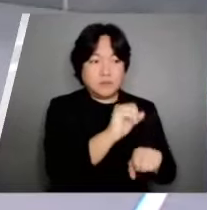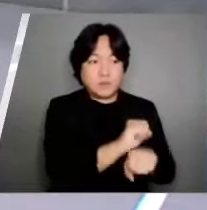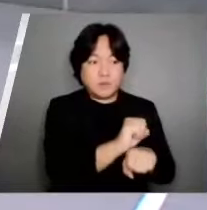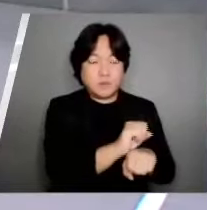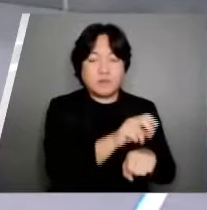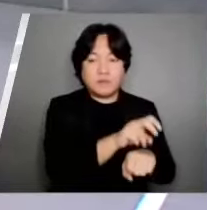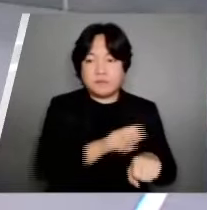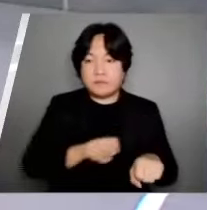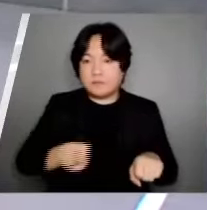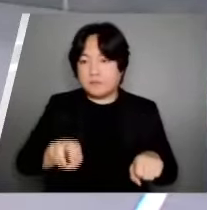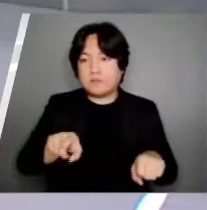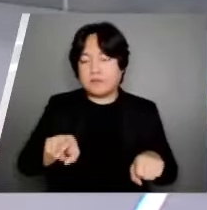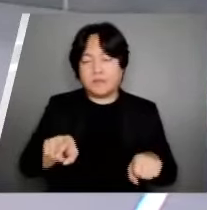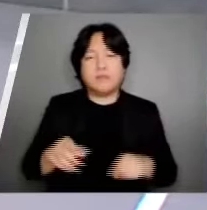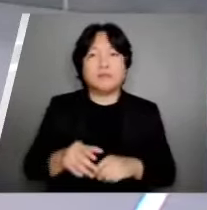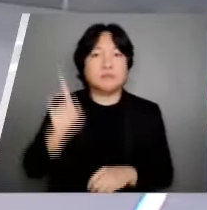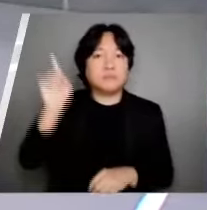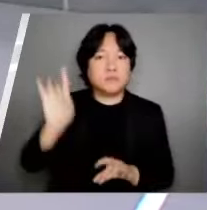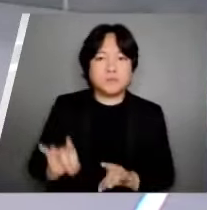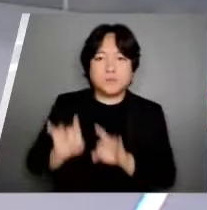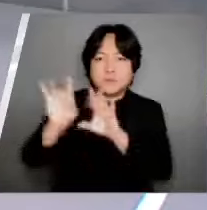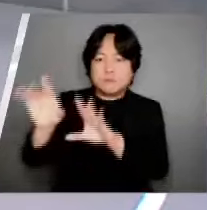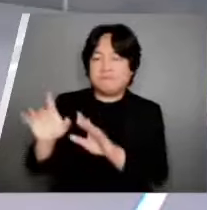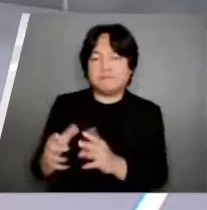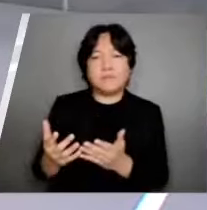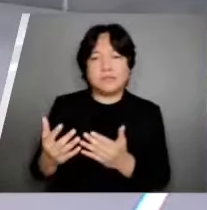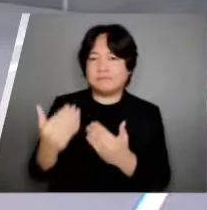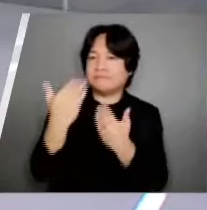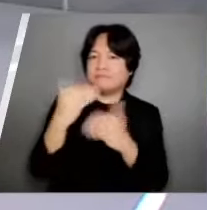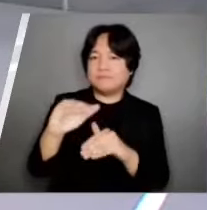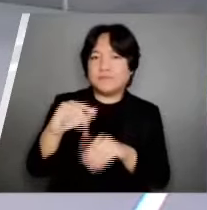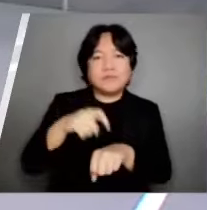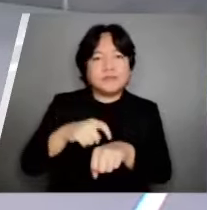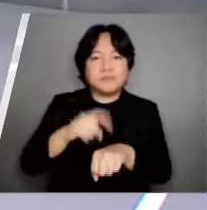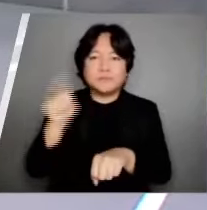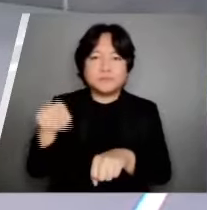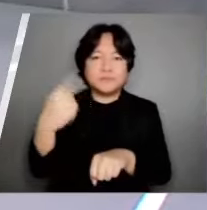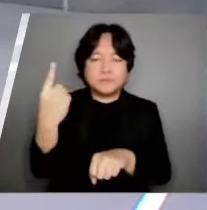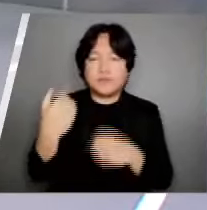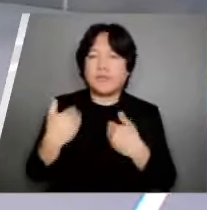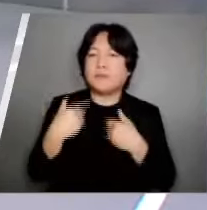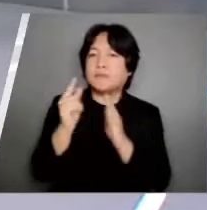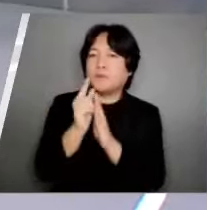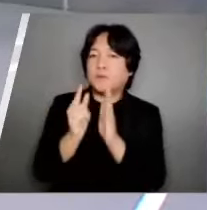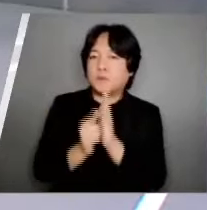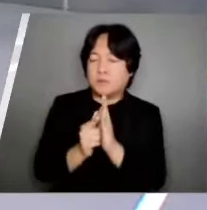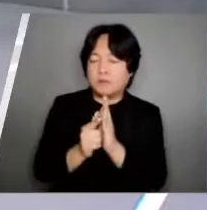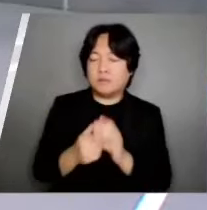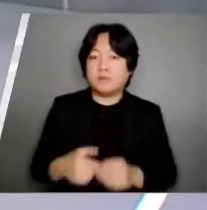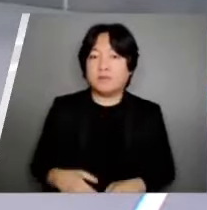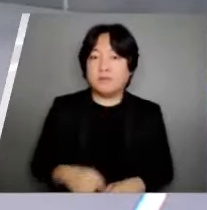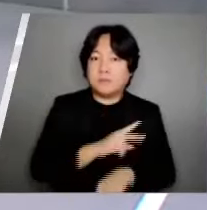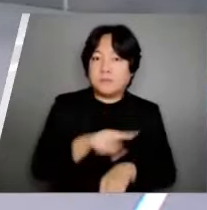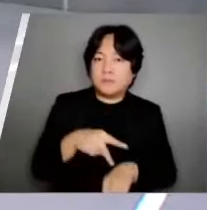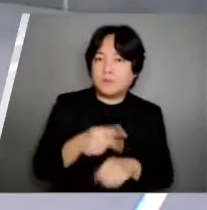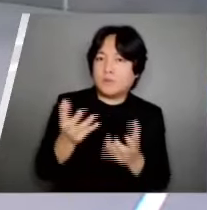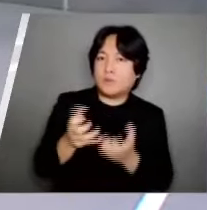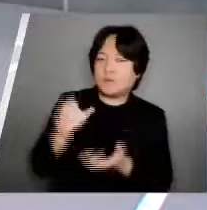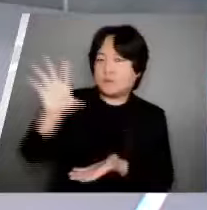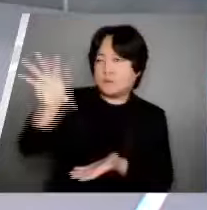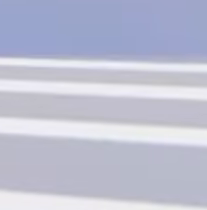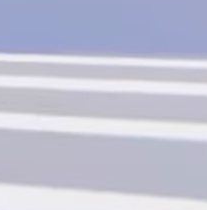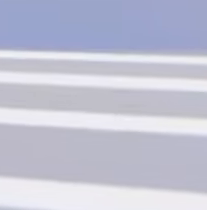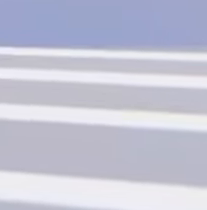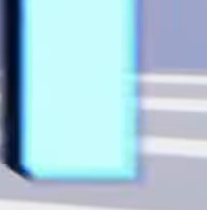right to disconnect law. At may ipinapanukala rin katulad ng mga batas dito sa Pilipinas. Saksi si Jamie